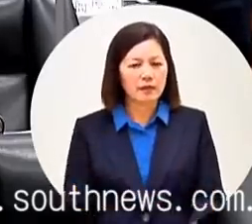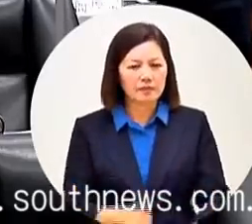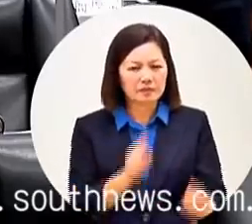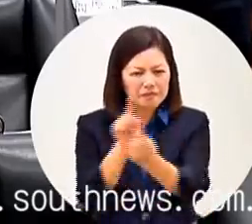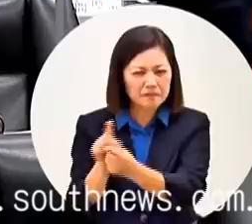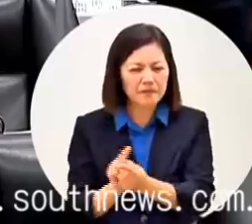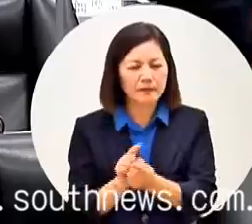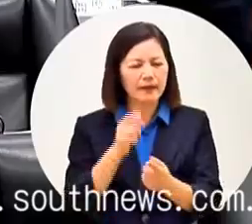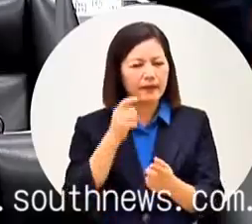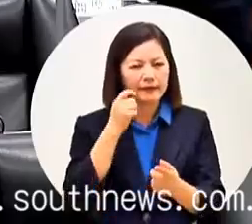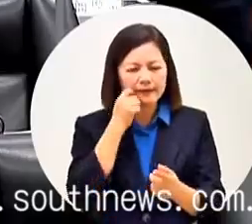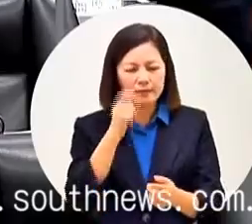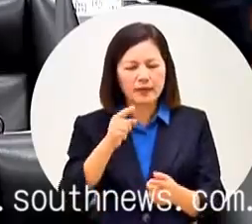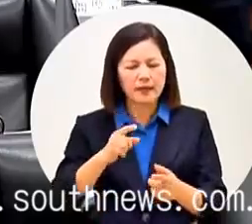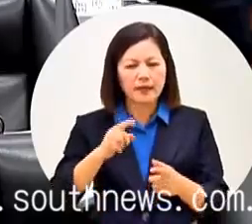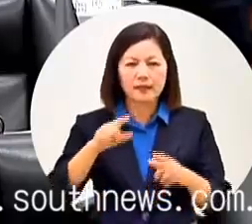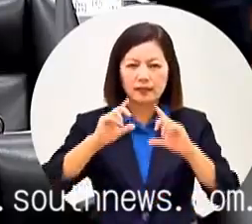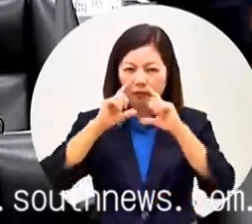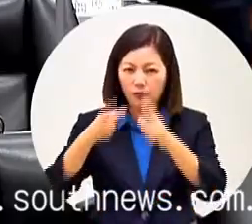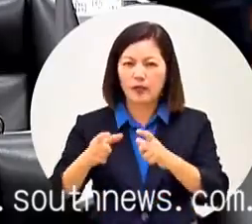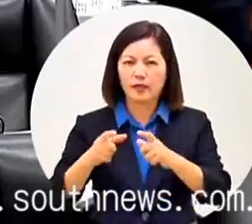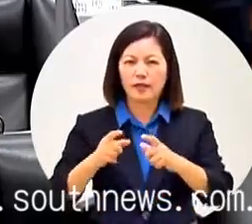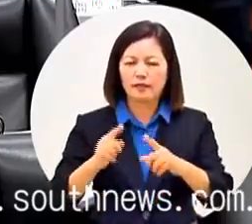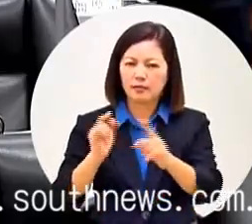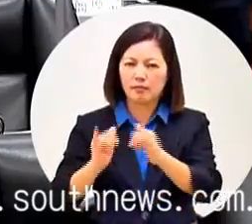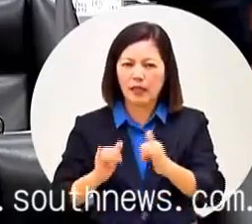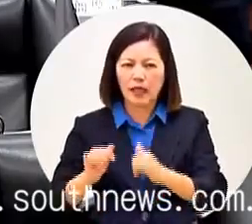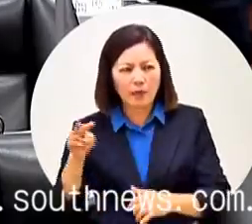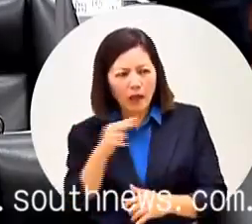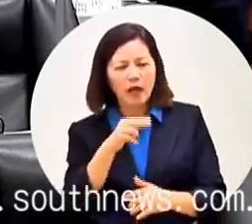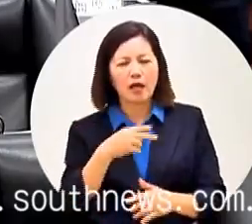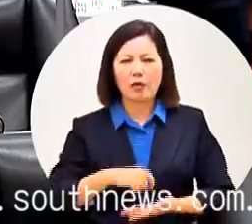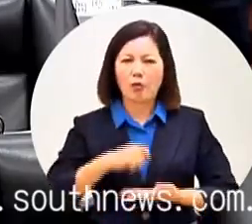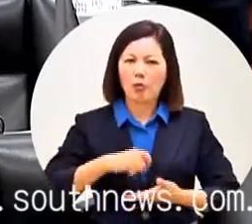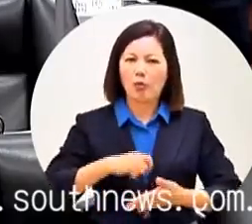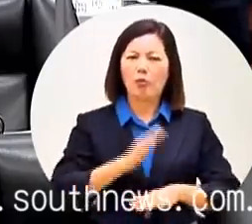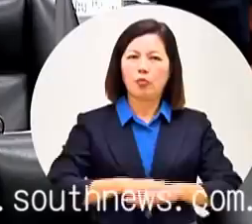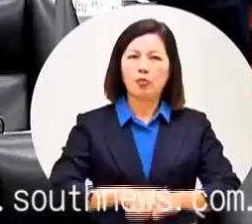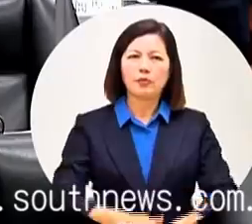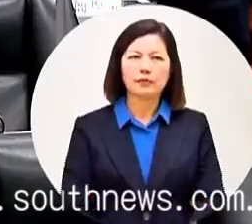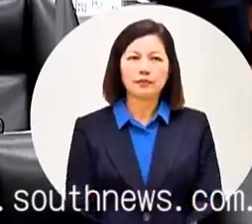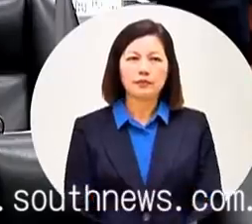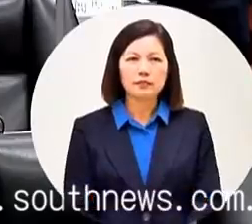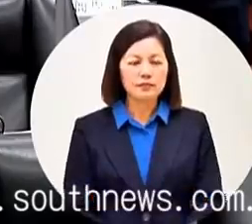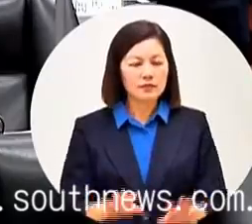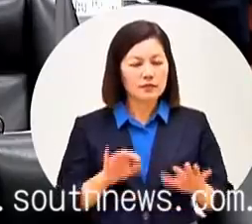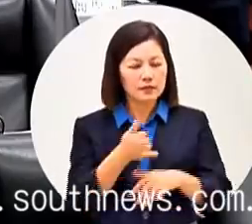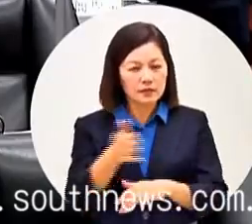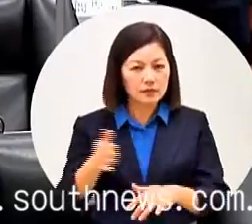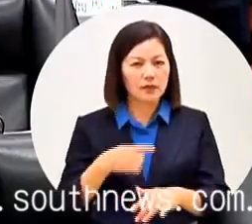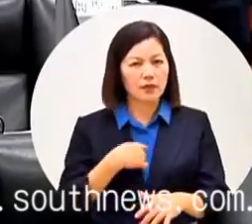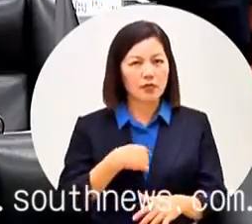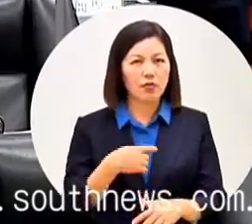后，市长你的反应、你的回应，的确会让很多人很焦虑。好，我想今天这是我们几位议员在这边要很严肃的